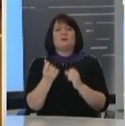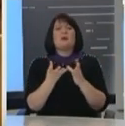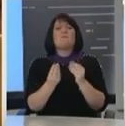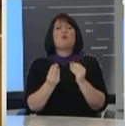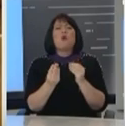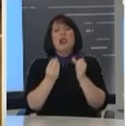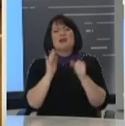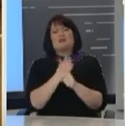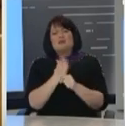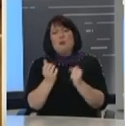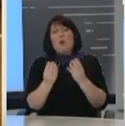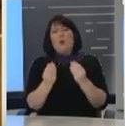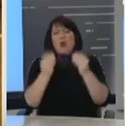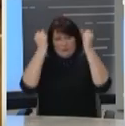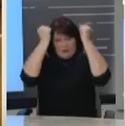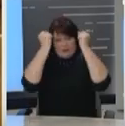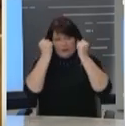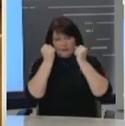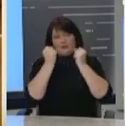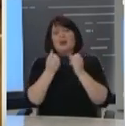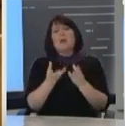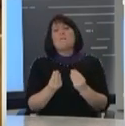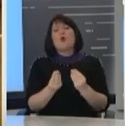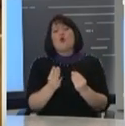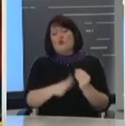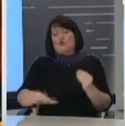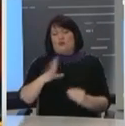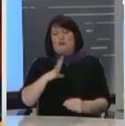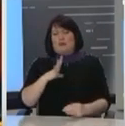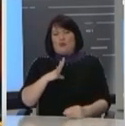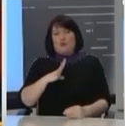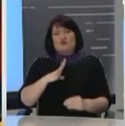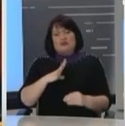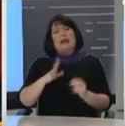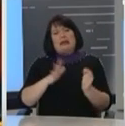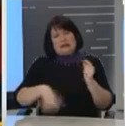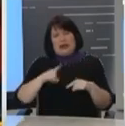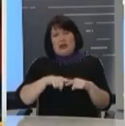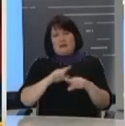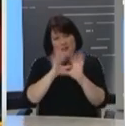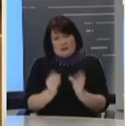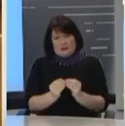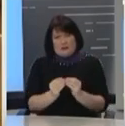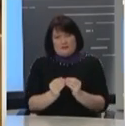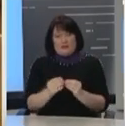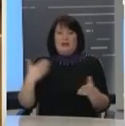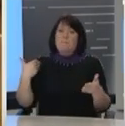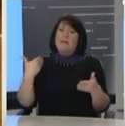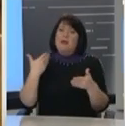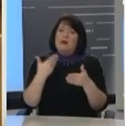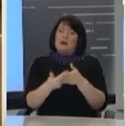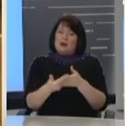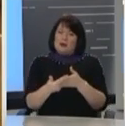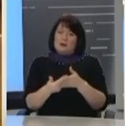πολλαπλώς επιζήμια για τη μεγάλη πλειοψηφία του λαού μας και για την πατρίδα μας συνολικά. Μια περίοδο που θα